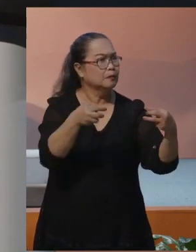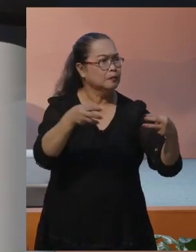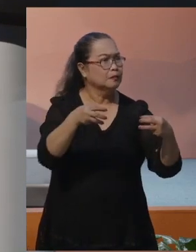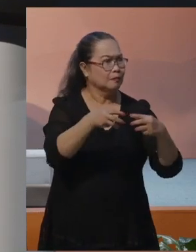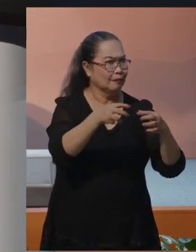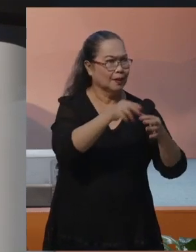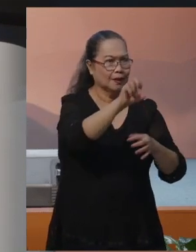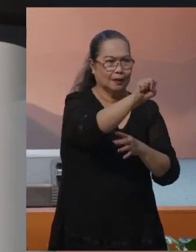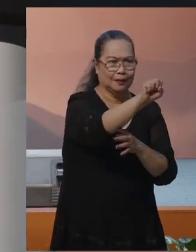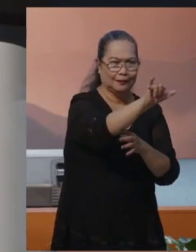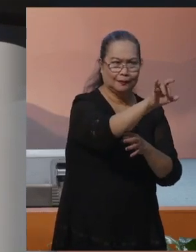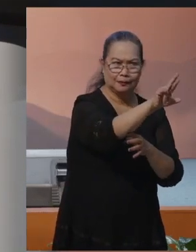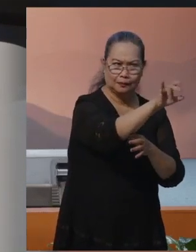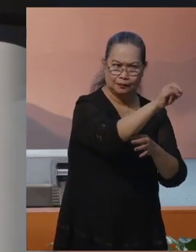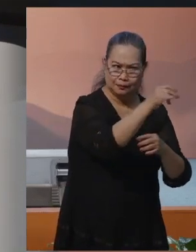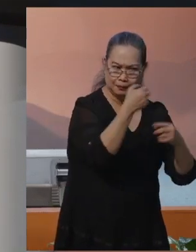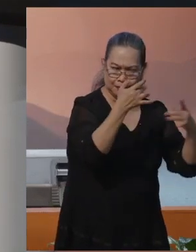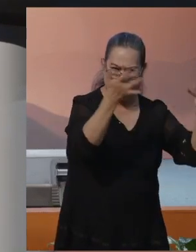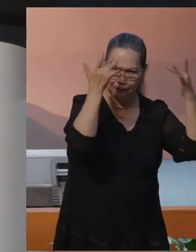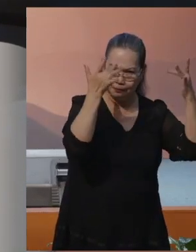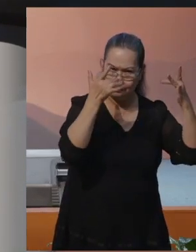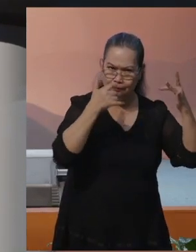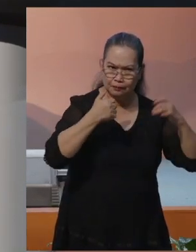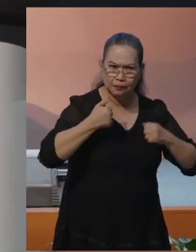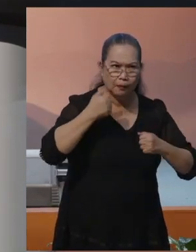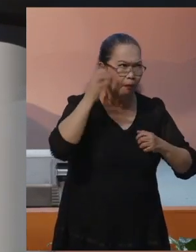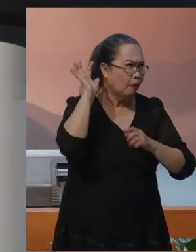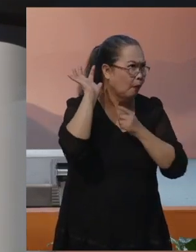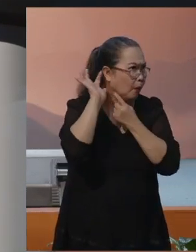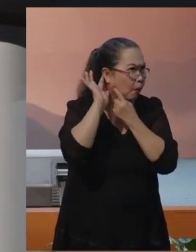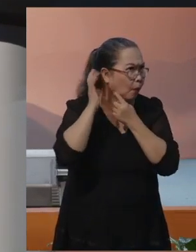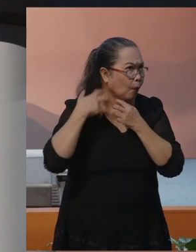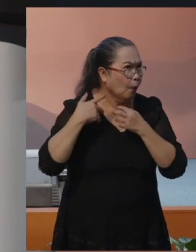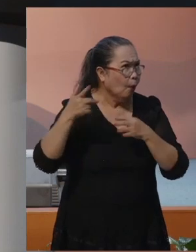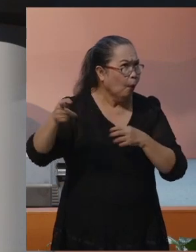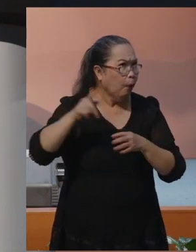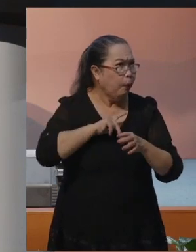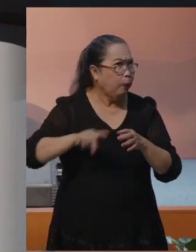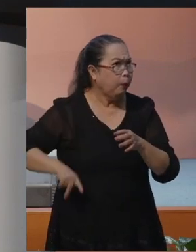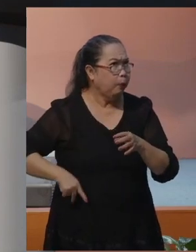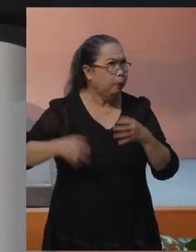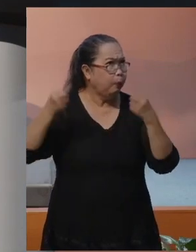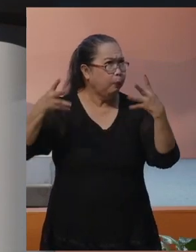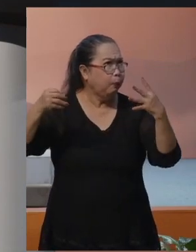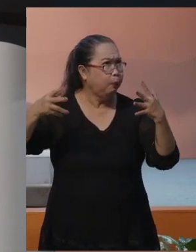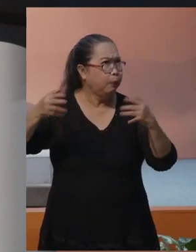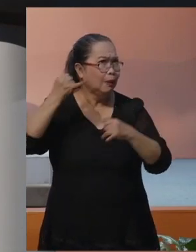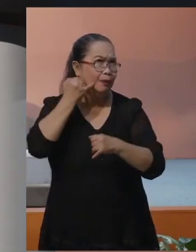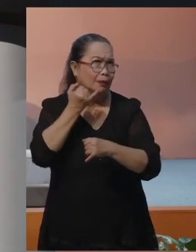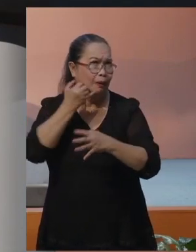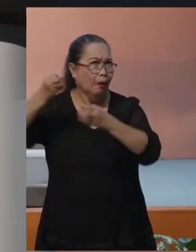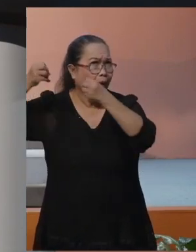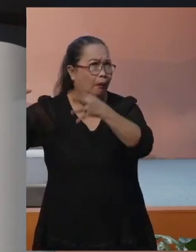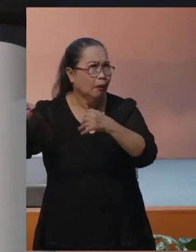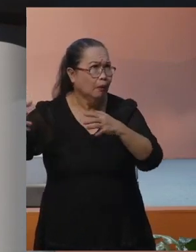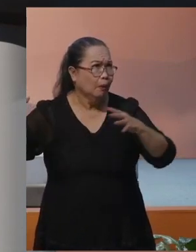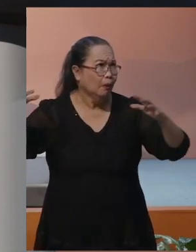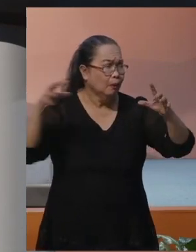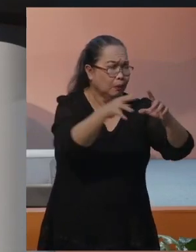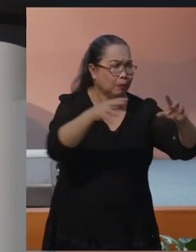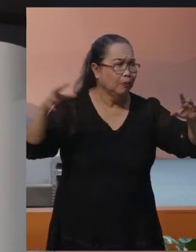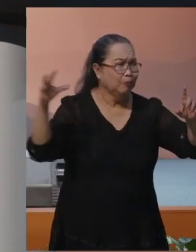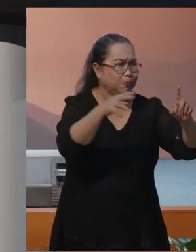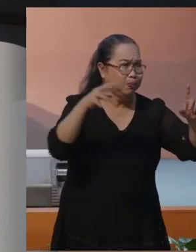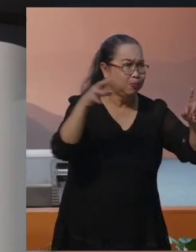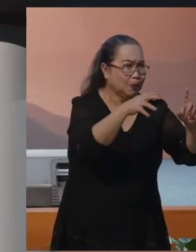Syrians. Narinig nilang the sound of a great army. Behold, the king of Israel has hired against us the kings of the Hittites, the kings of